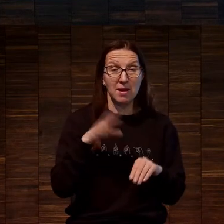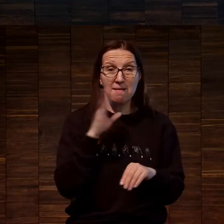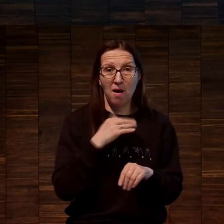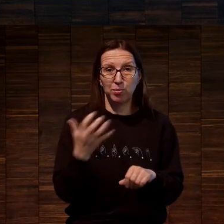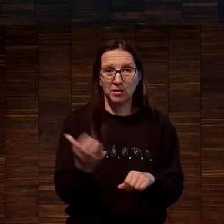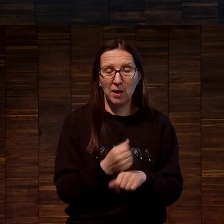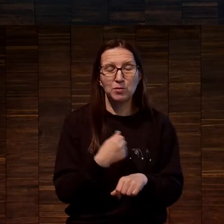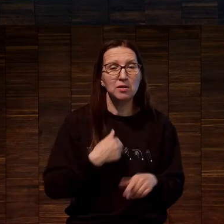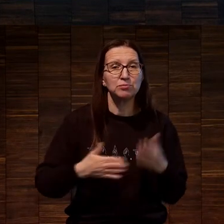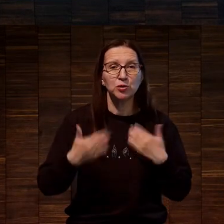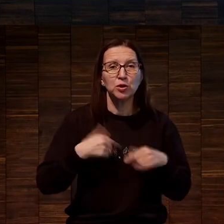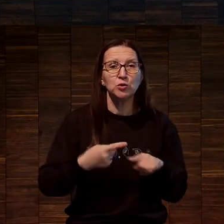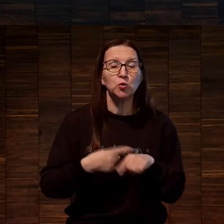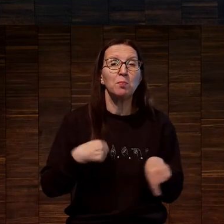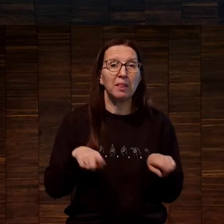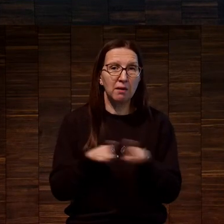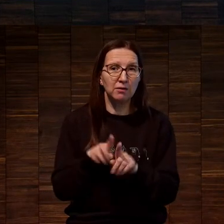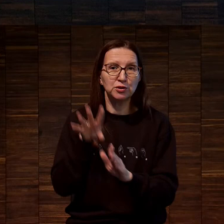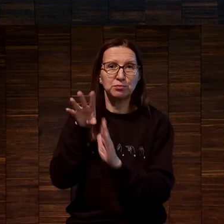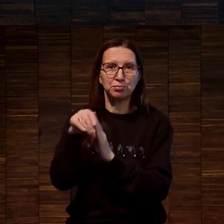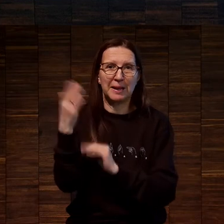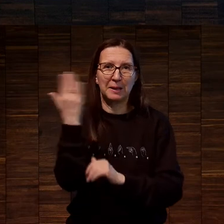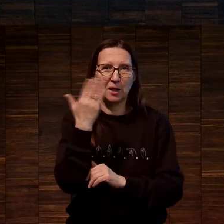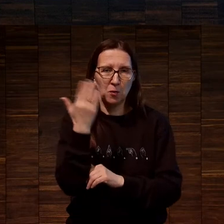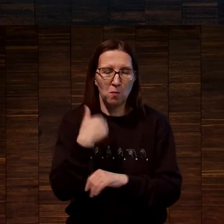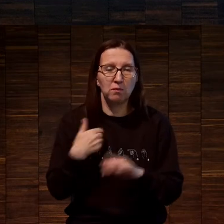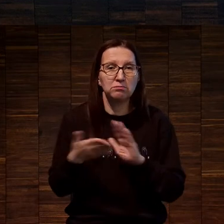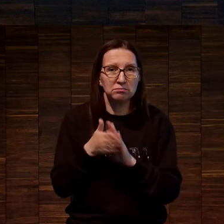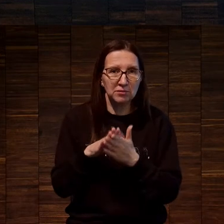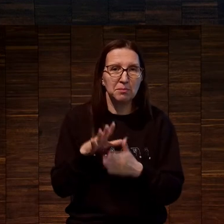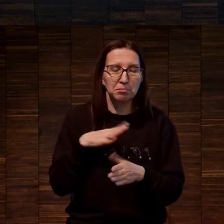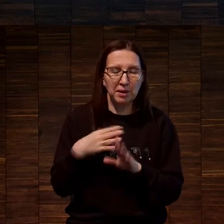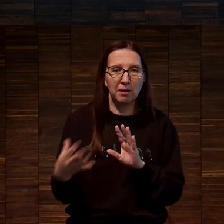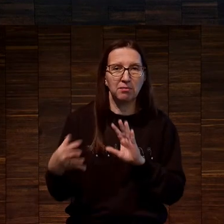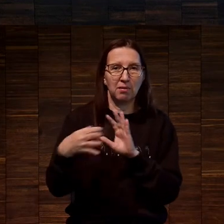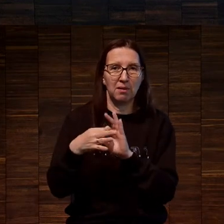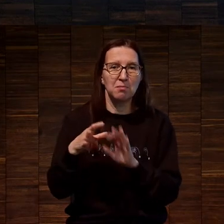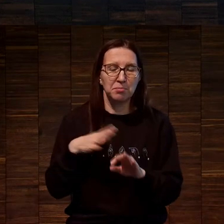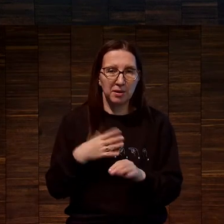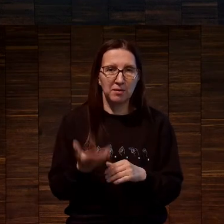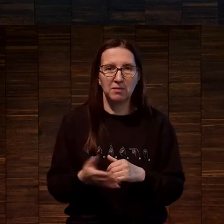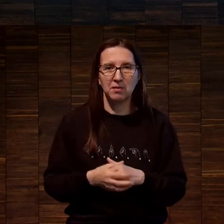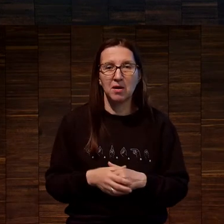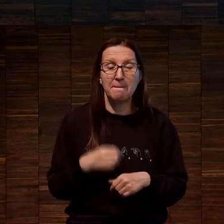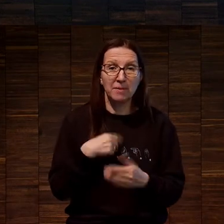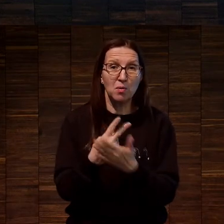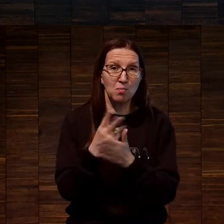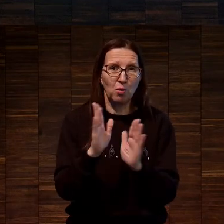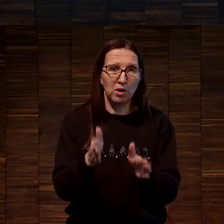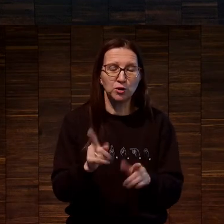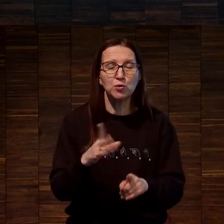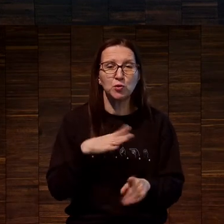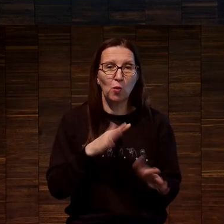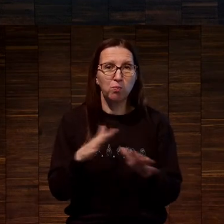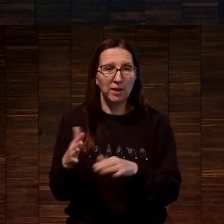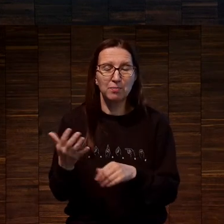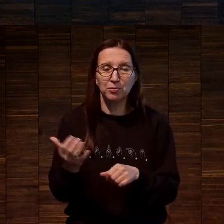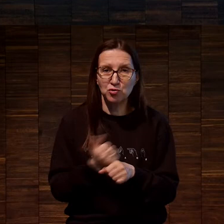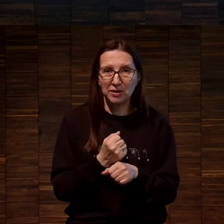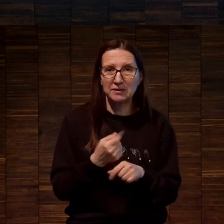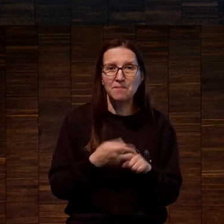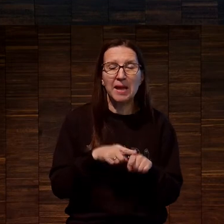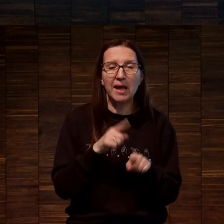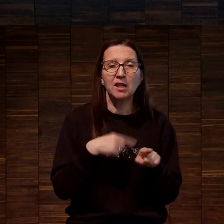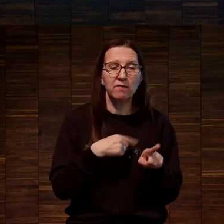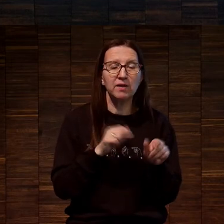Мне порадовало, что Москино, например. Москино, да, подключились. Но мы про них покажем, что там происходило. Угу. То есть здесь вы